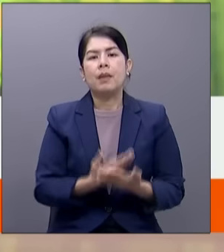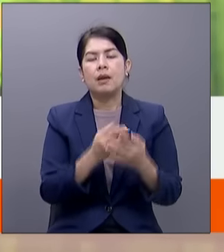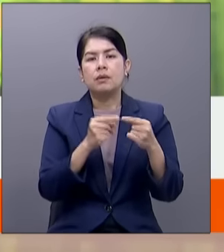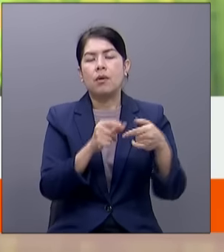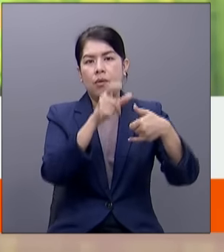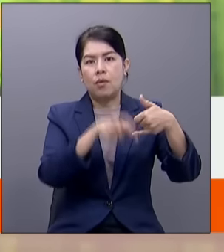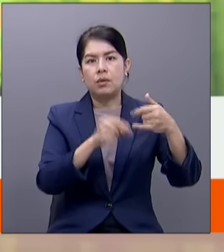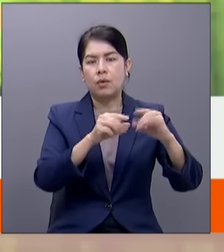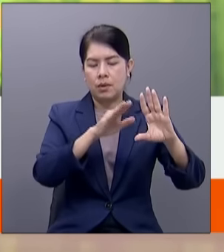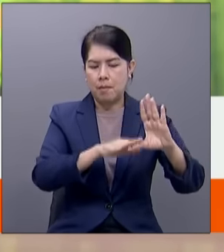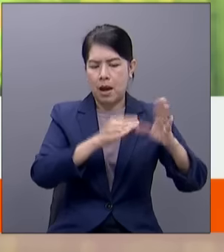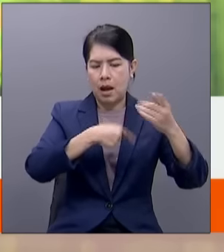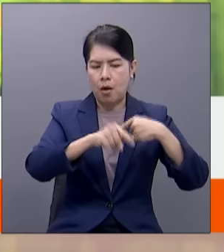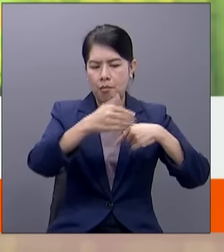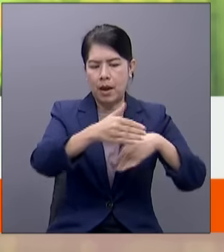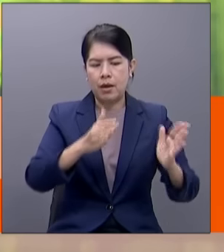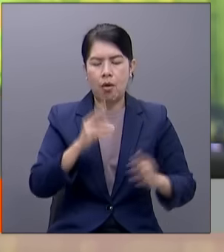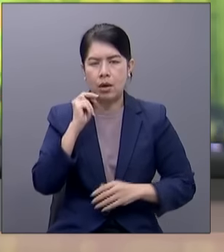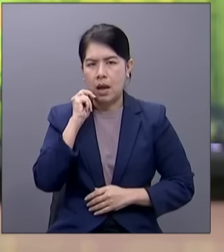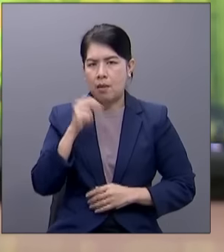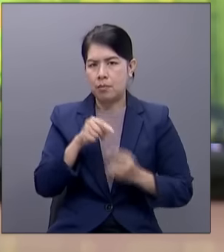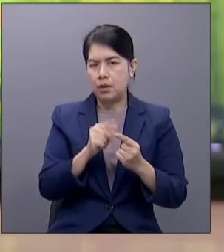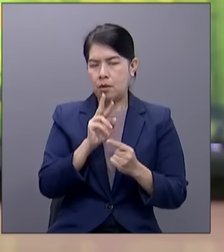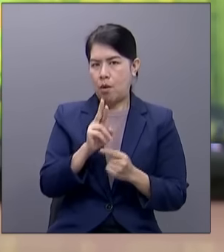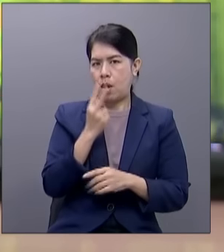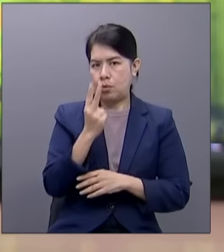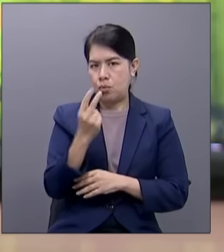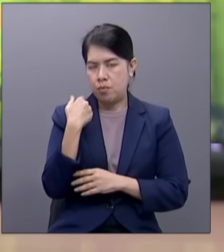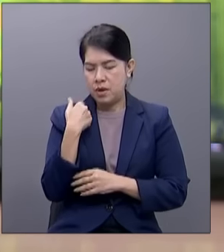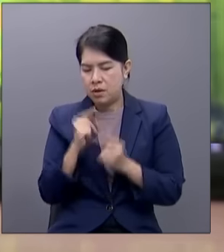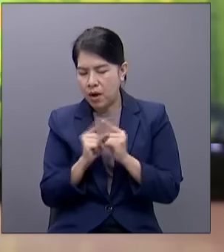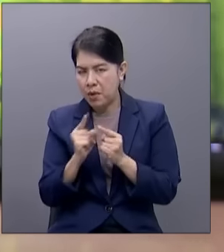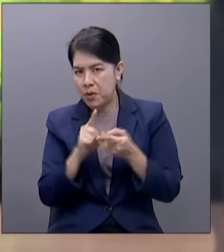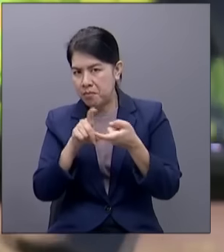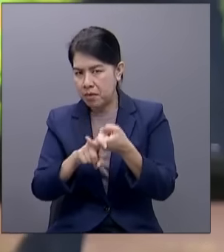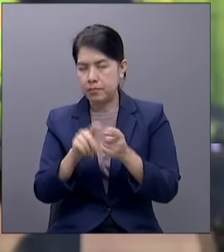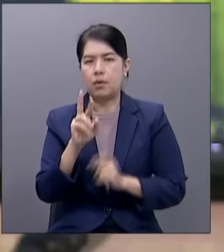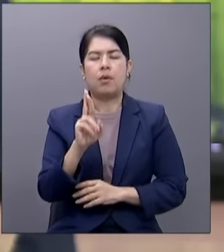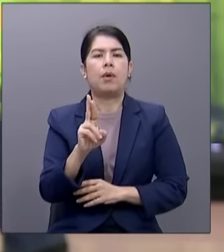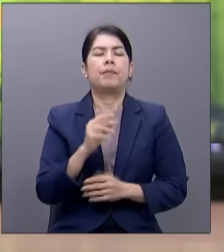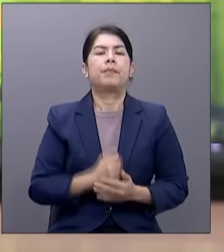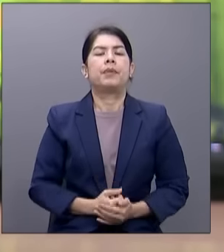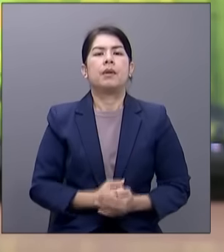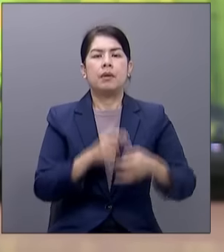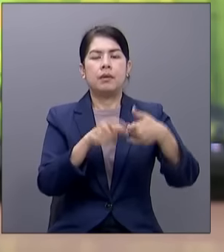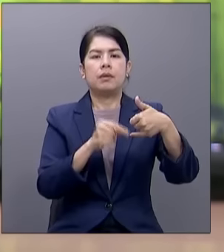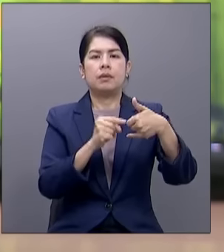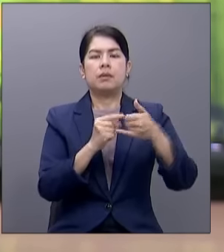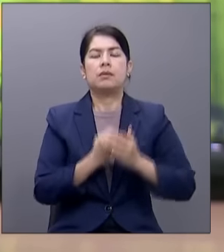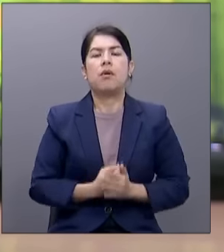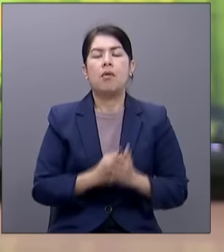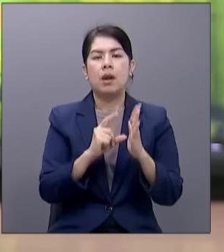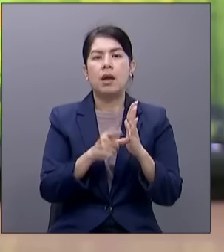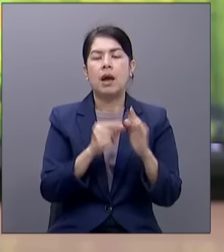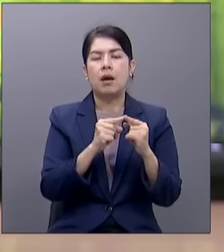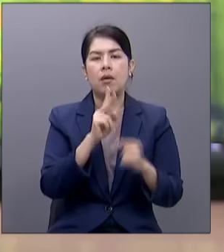าห้องน้ำค่ะไม่ให้มีการไปหัวหรือขอคะแนนแลกคะแนนกันส่วนเลขาธิการกกต.ก็ปฏิเสธแสดงความเห็นค่ะว่าหากในสัปดาห์หน้